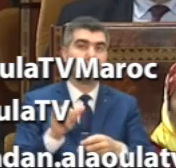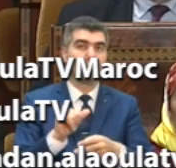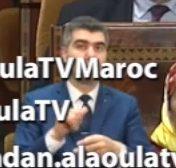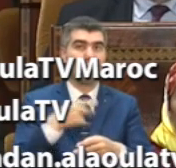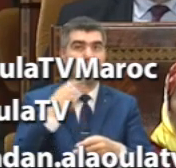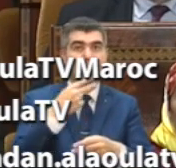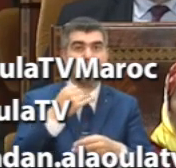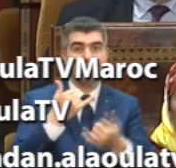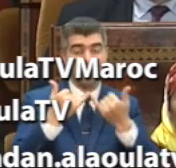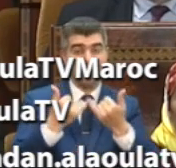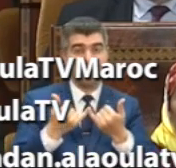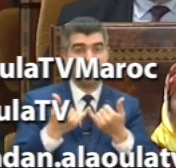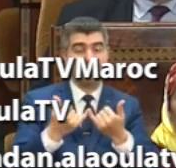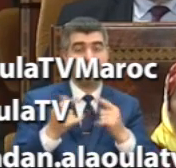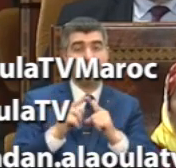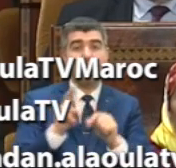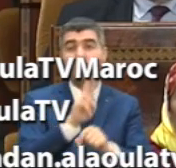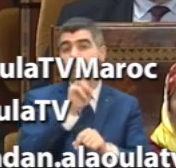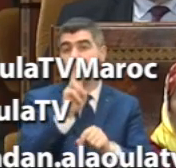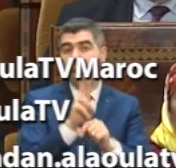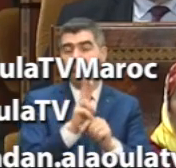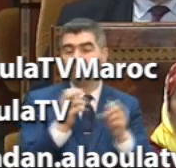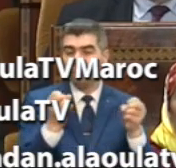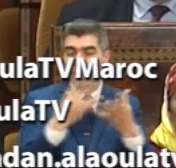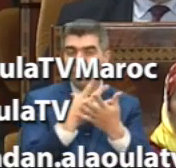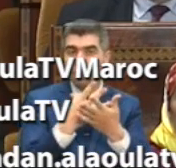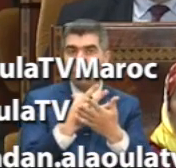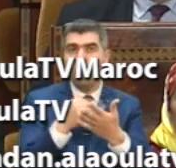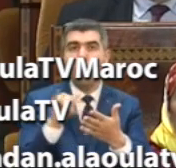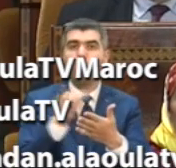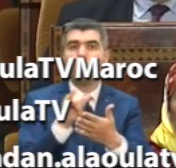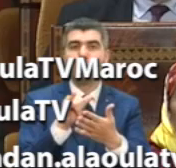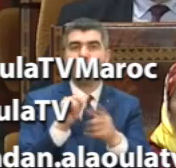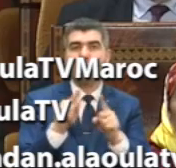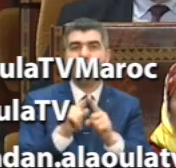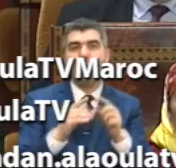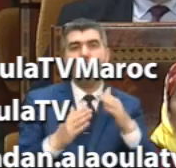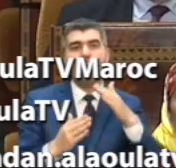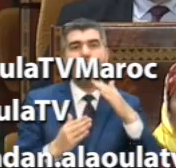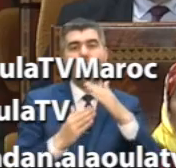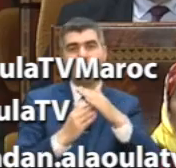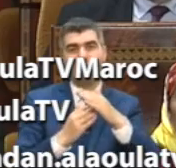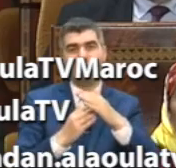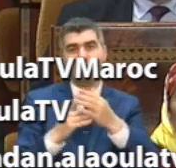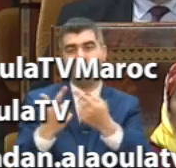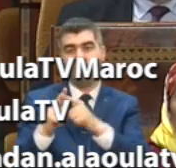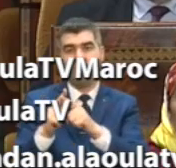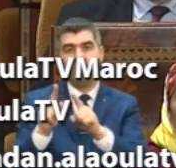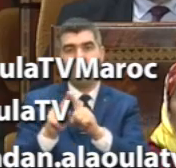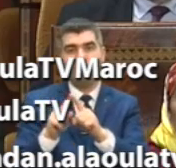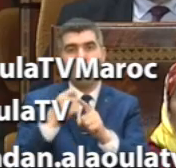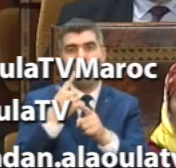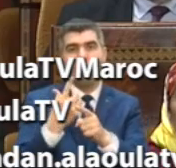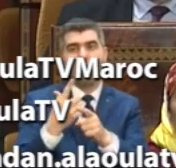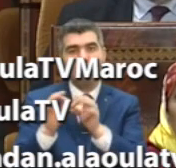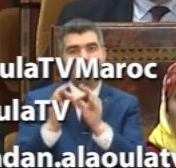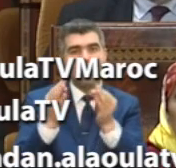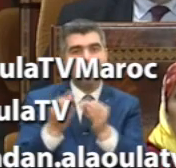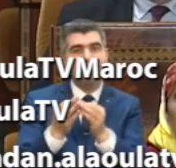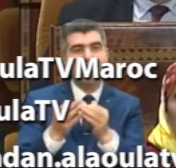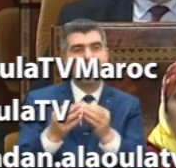فلكي نطرح التساؤل، متى ستنتهي يعني سينتهي مسلسل ديال فقدان الأسر